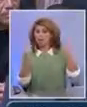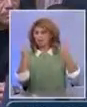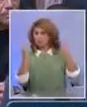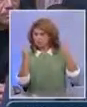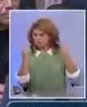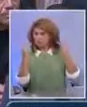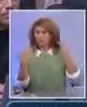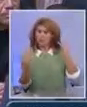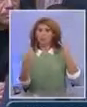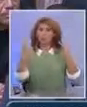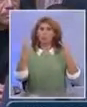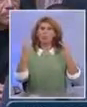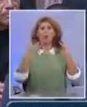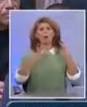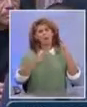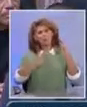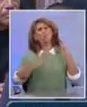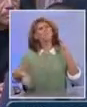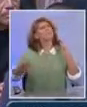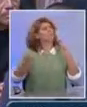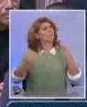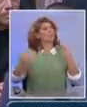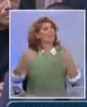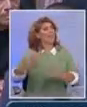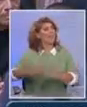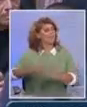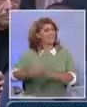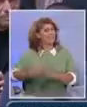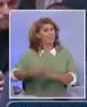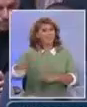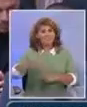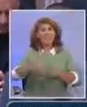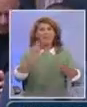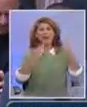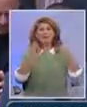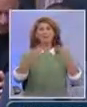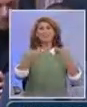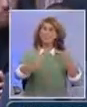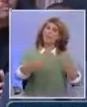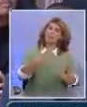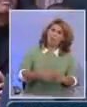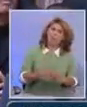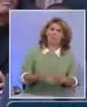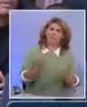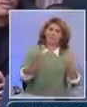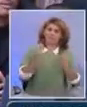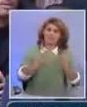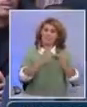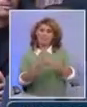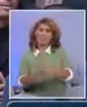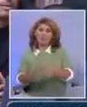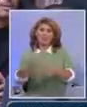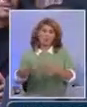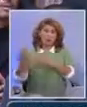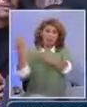της από μη Έλληνες. Όχι από Έλληνες. Σήμερα αμφισβητείται και από Έλληνες η συνέχεια των